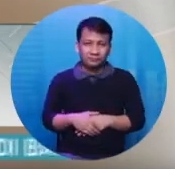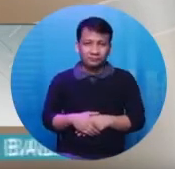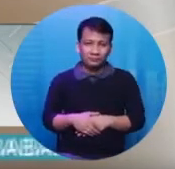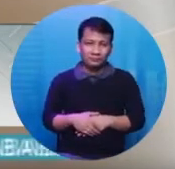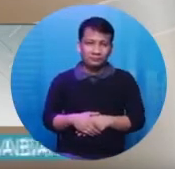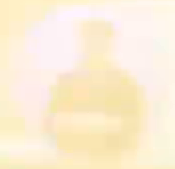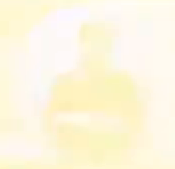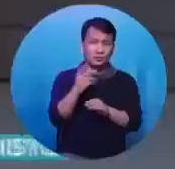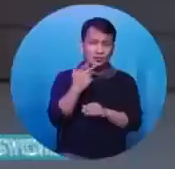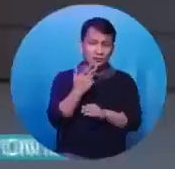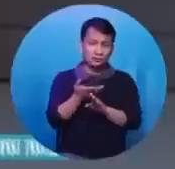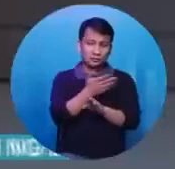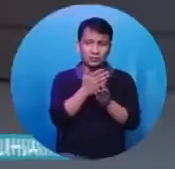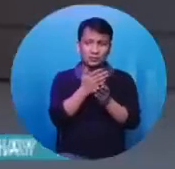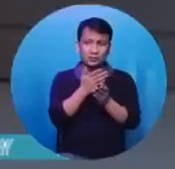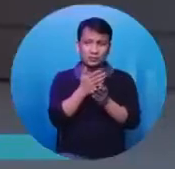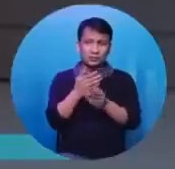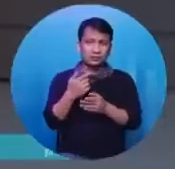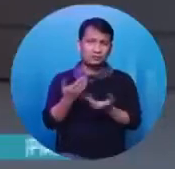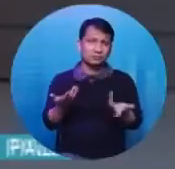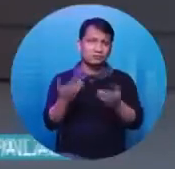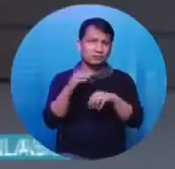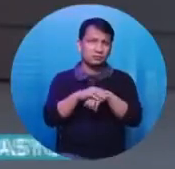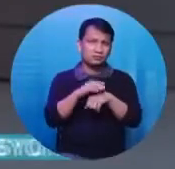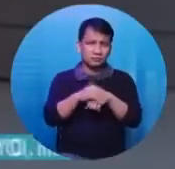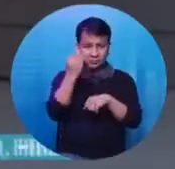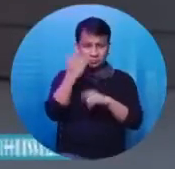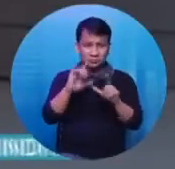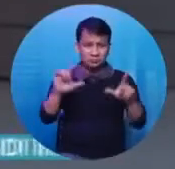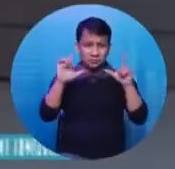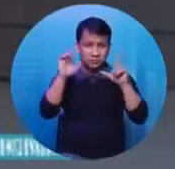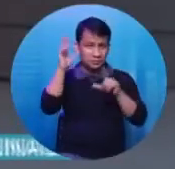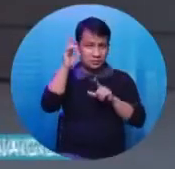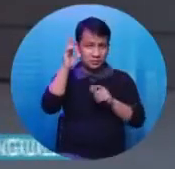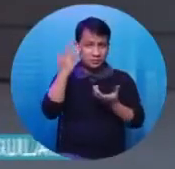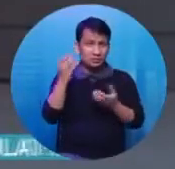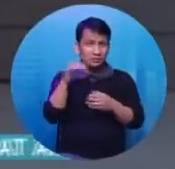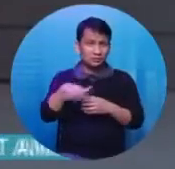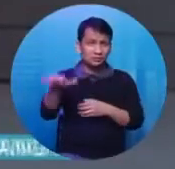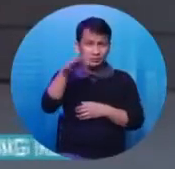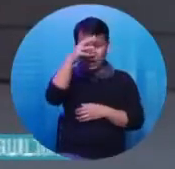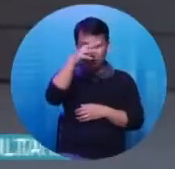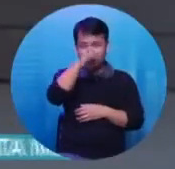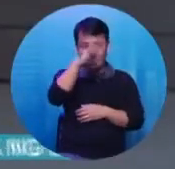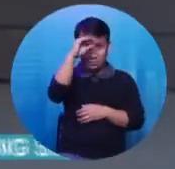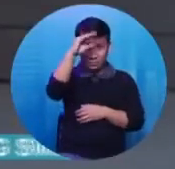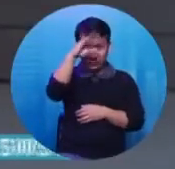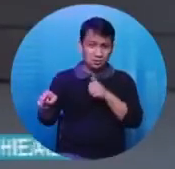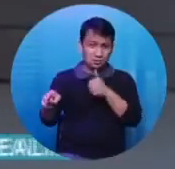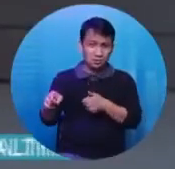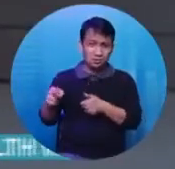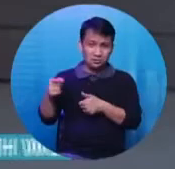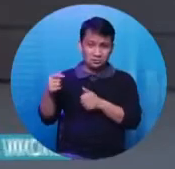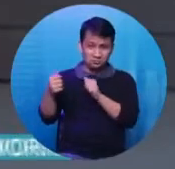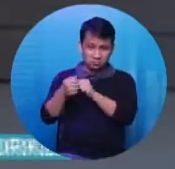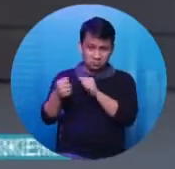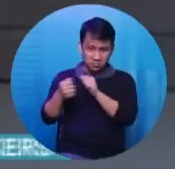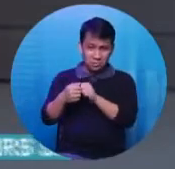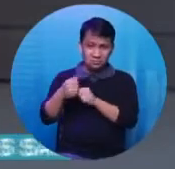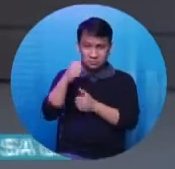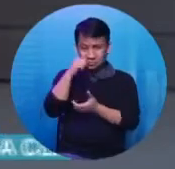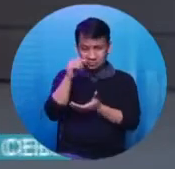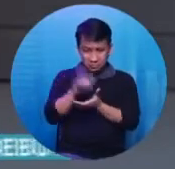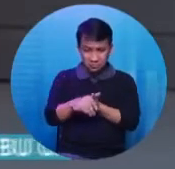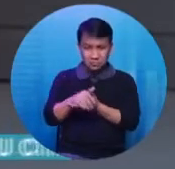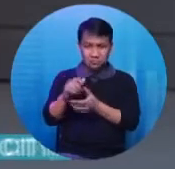po kayo. Ito po, palagi ko sinasabi rin sa Wanted sa radyo, sa lahat ng mga kalalakihan, hindi porket kasama mo yung misis mo